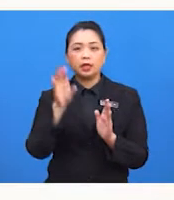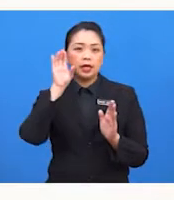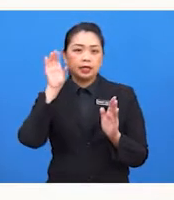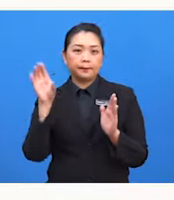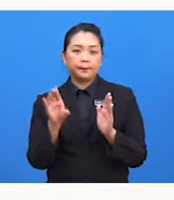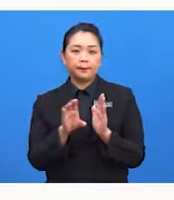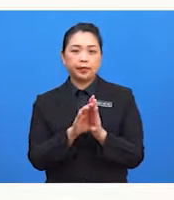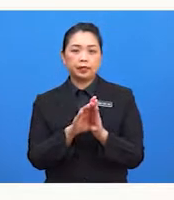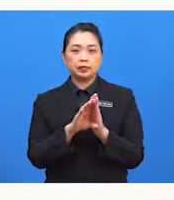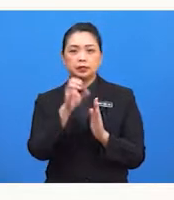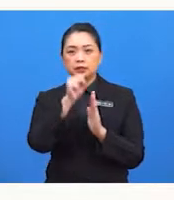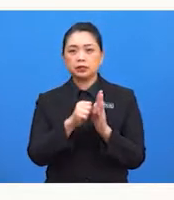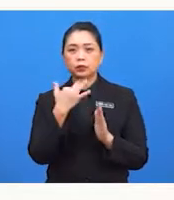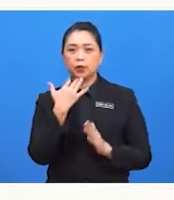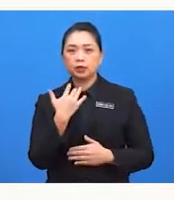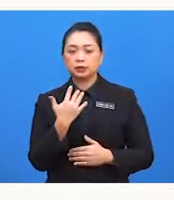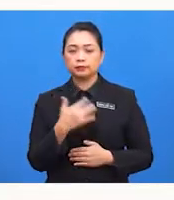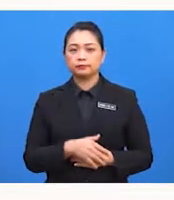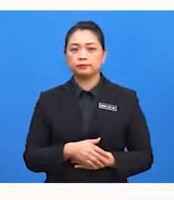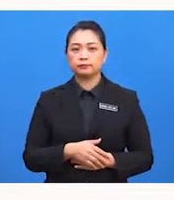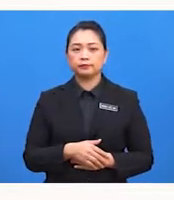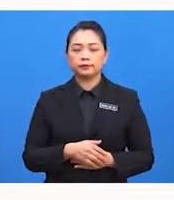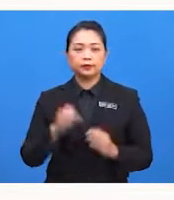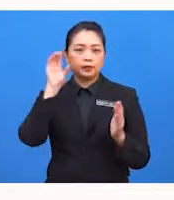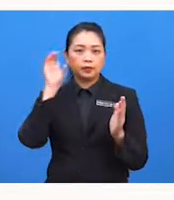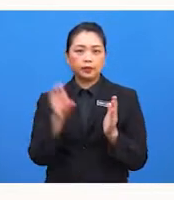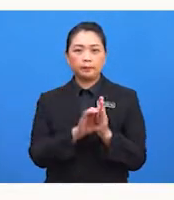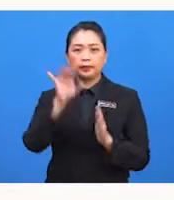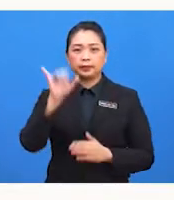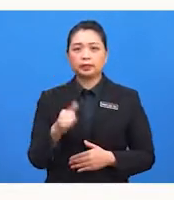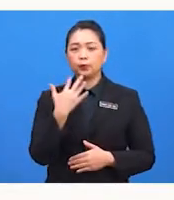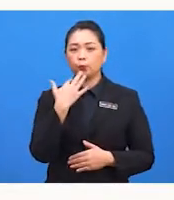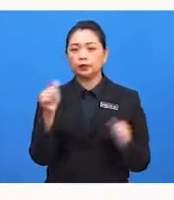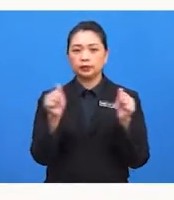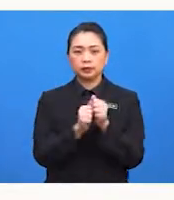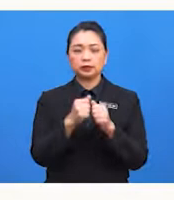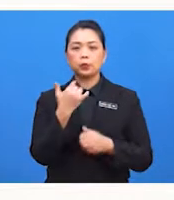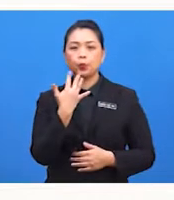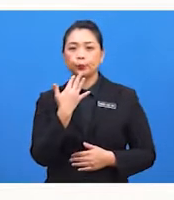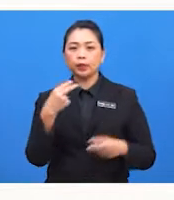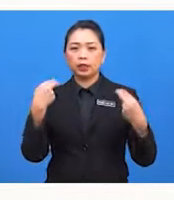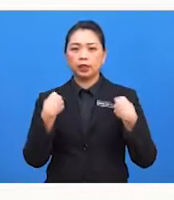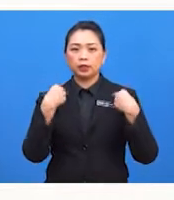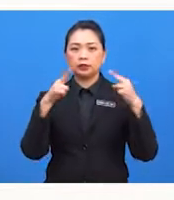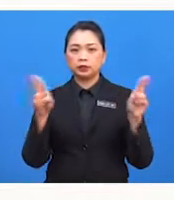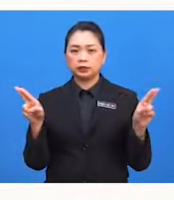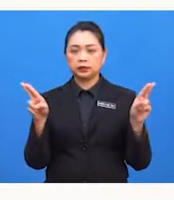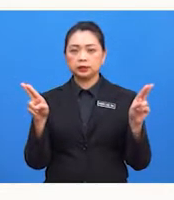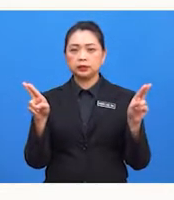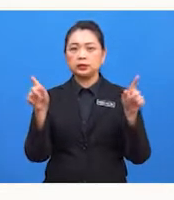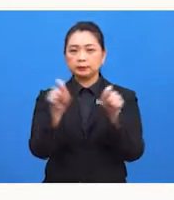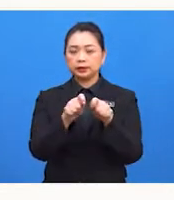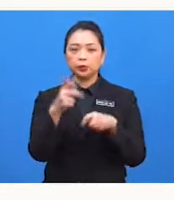yang diwarnakan dengan warna-warna harmoni seperti kuning, jingga dan